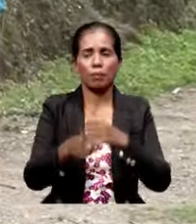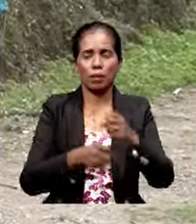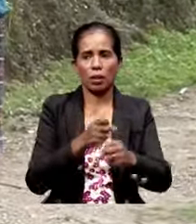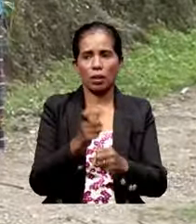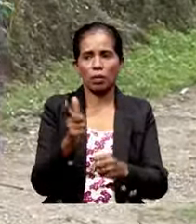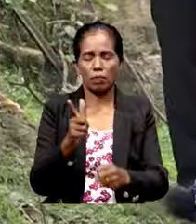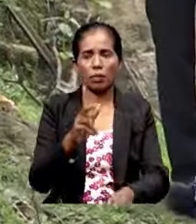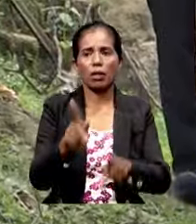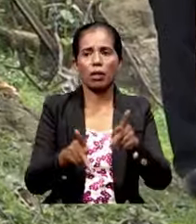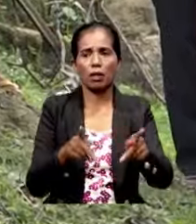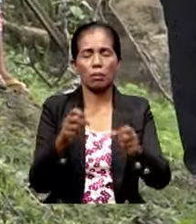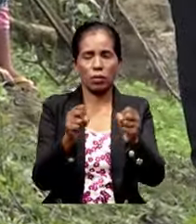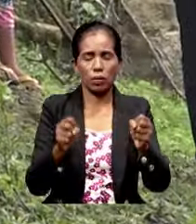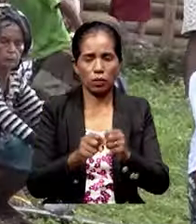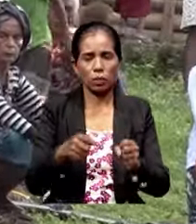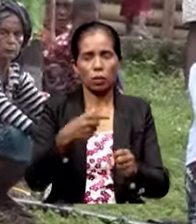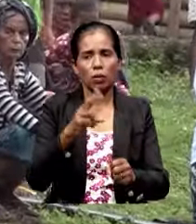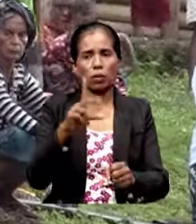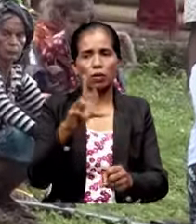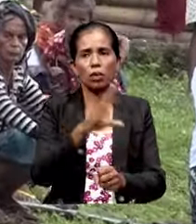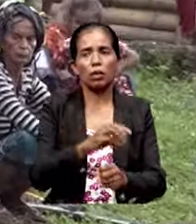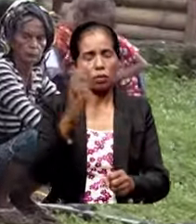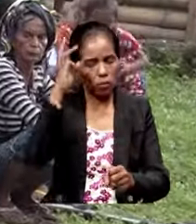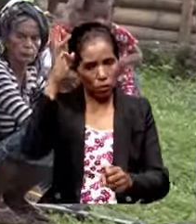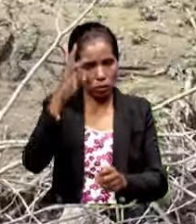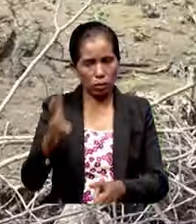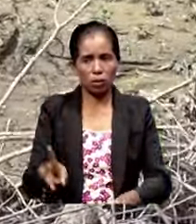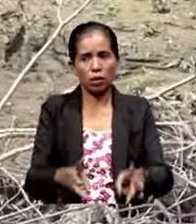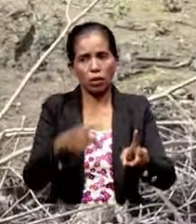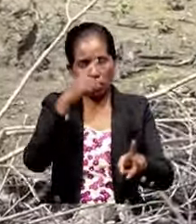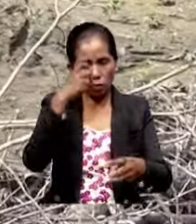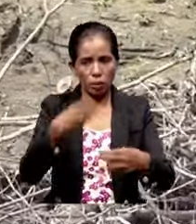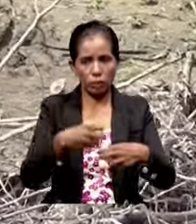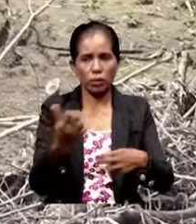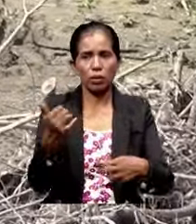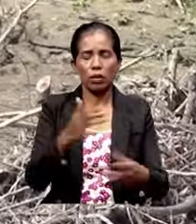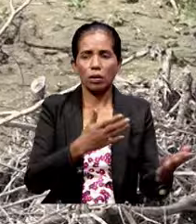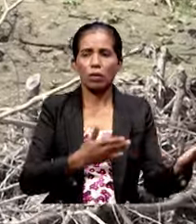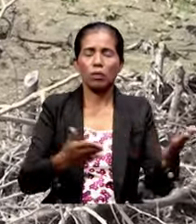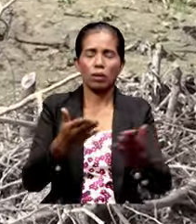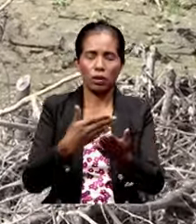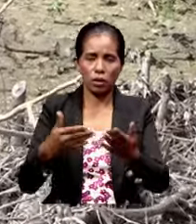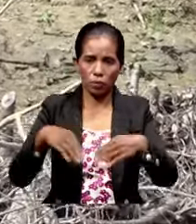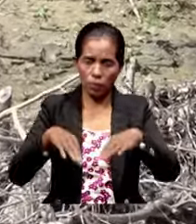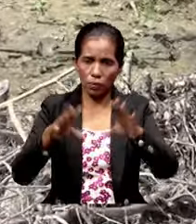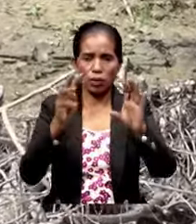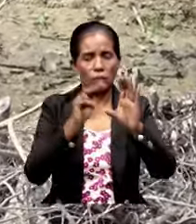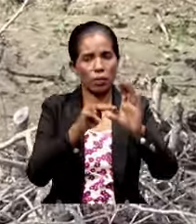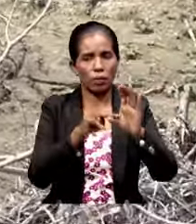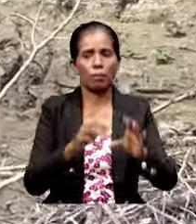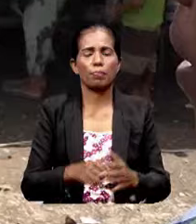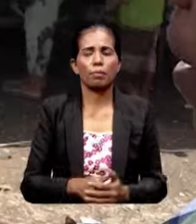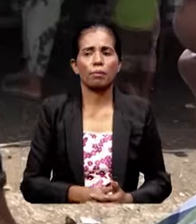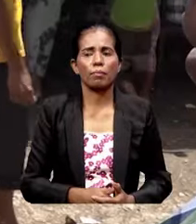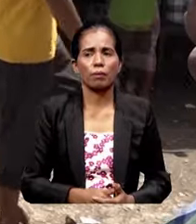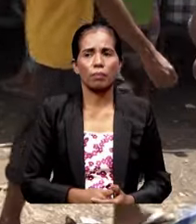resingona komunidade ia suku Gololo preocupa liu ho estrada tambah dificultas ira tulori produto lokal bafa ania mercado. Problema